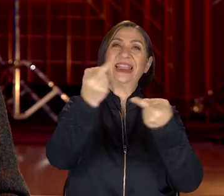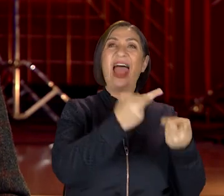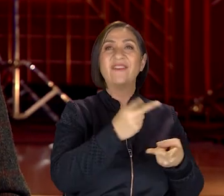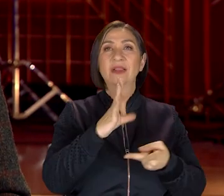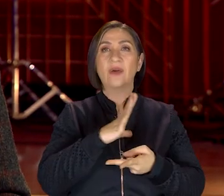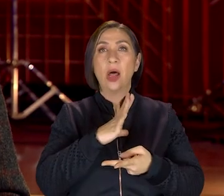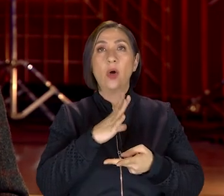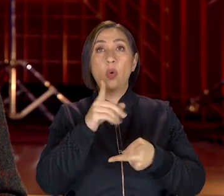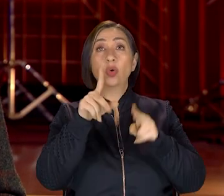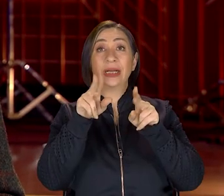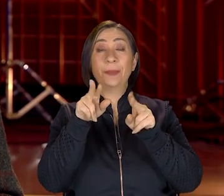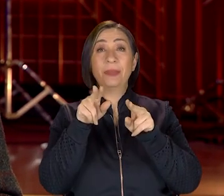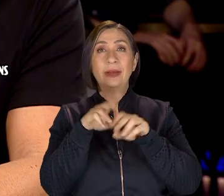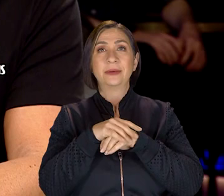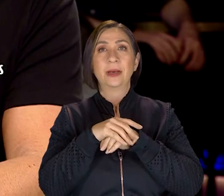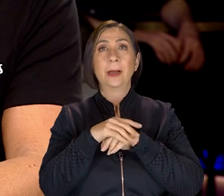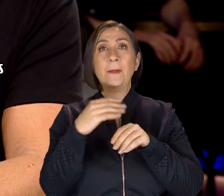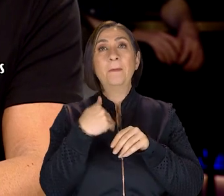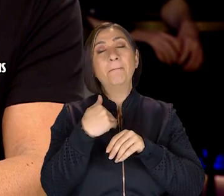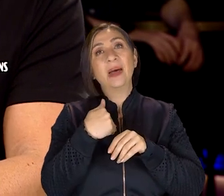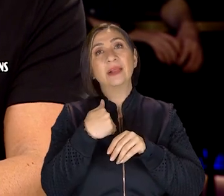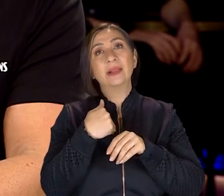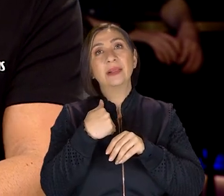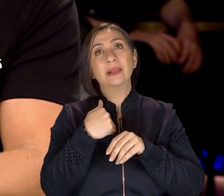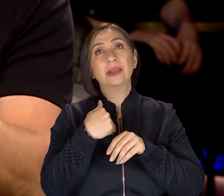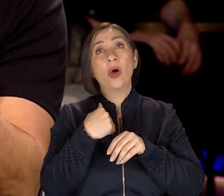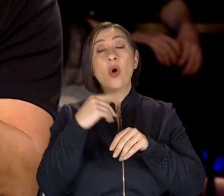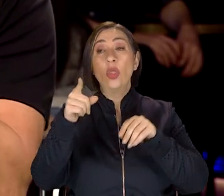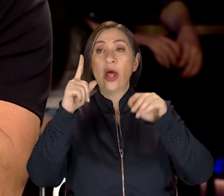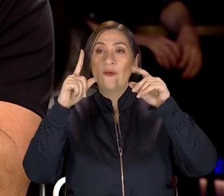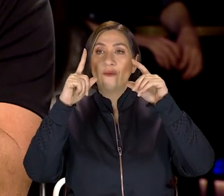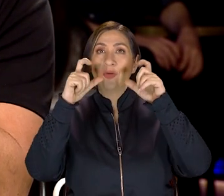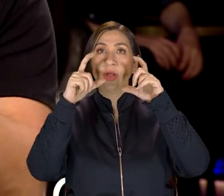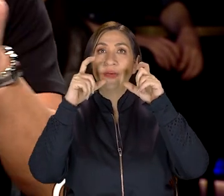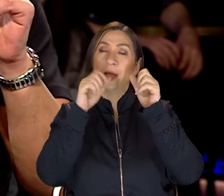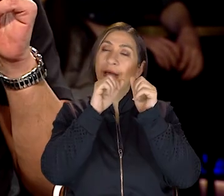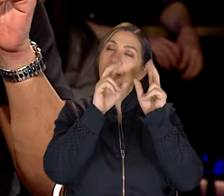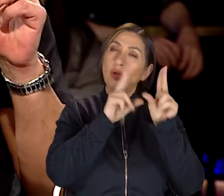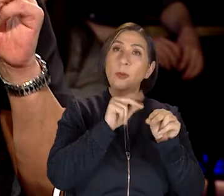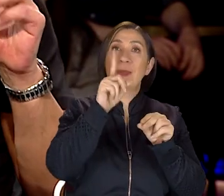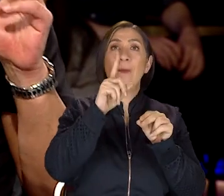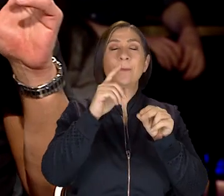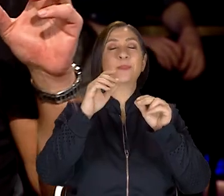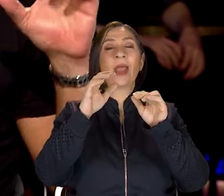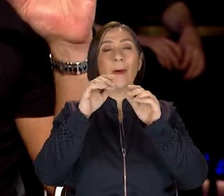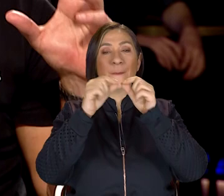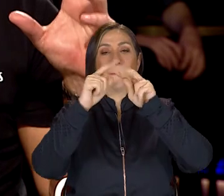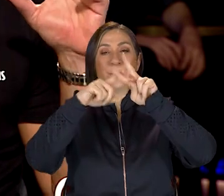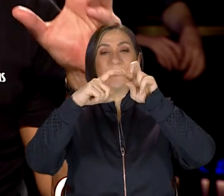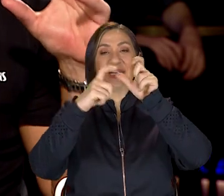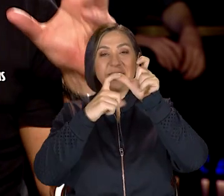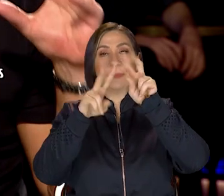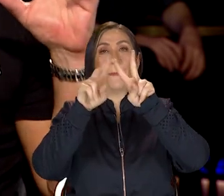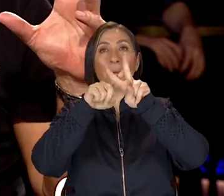O kronolojide gidiyor olay. Ben abi onların fotoğrafıyla yatıyorum. Yani bir tane Barış Manço, rahmetli Barış Manço'nun